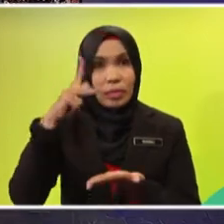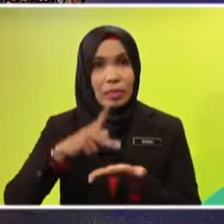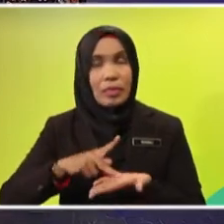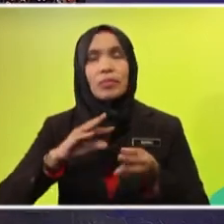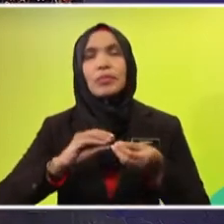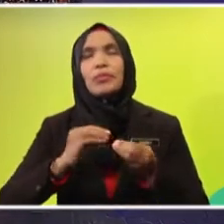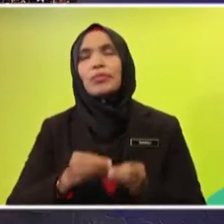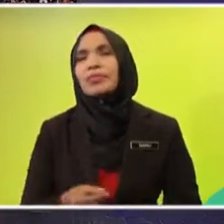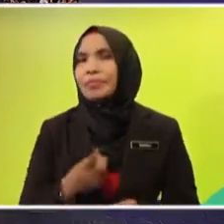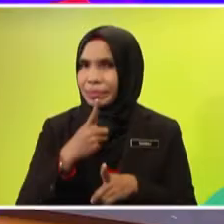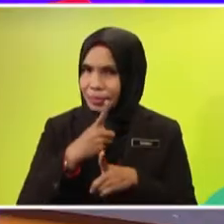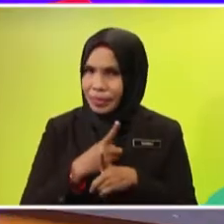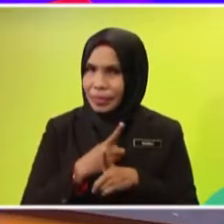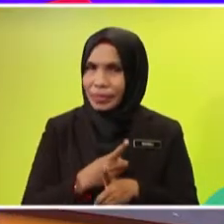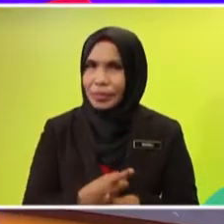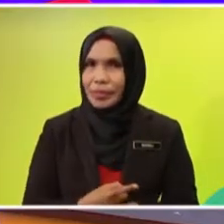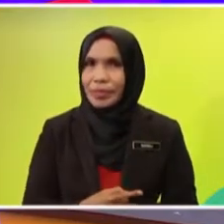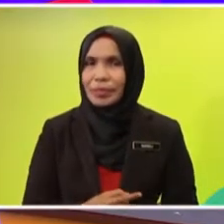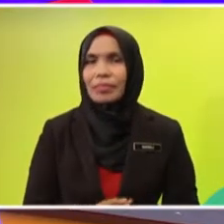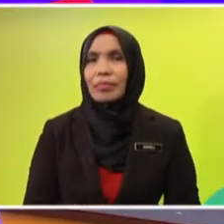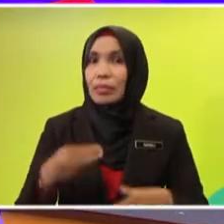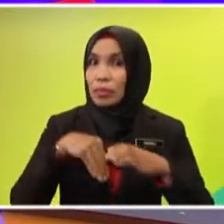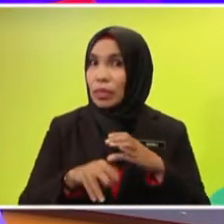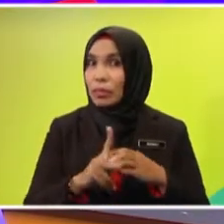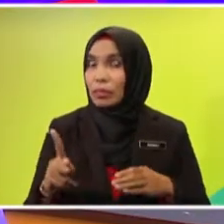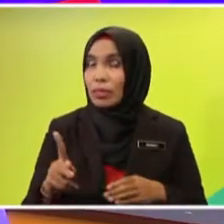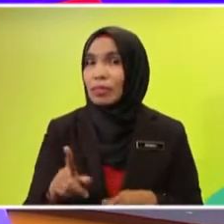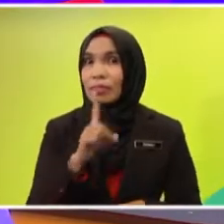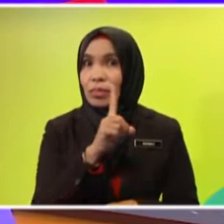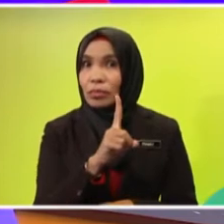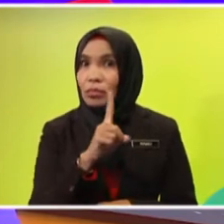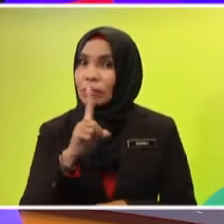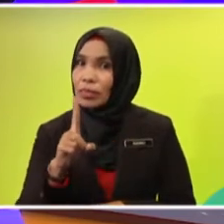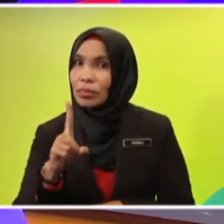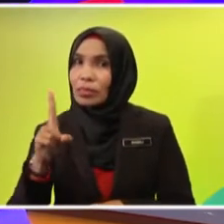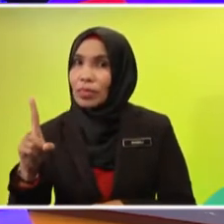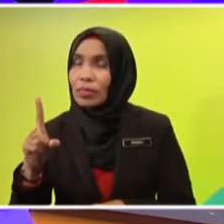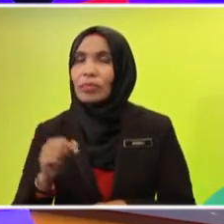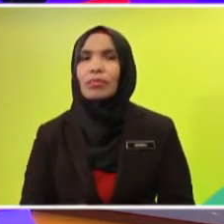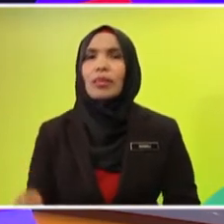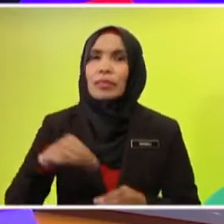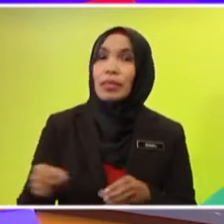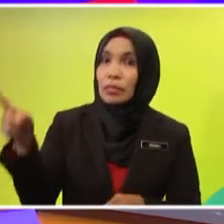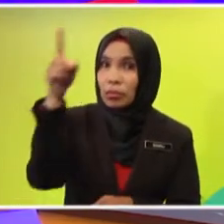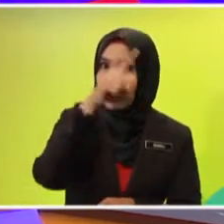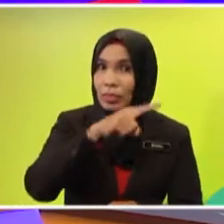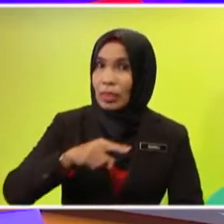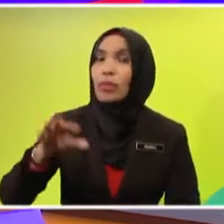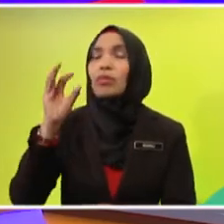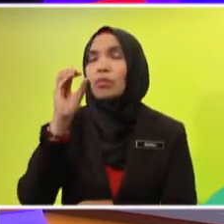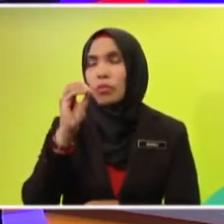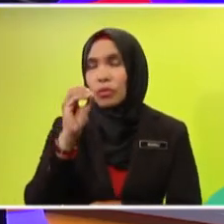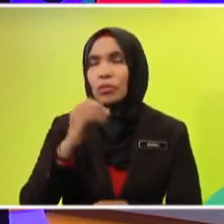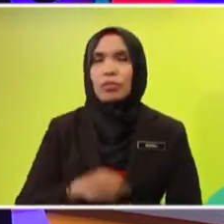betul itu masuk ke satu demi satu menit di dalam bulatan yang kosong tadi itu kita mengira satu